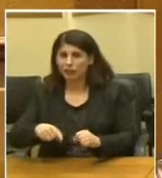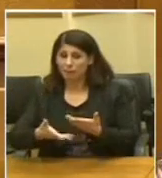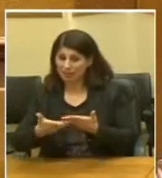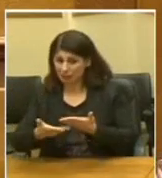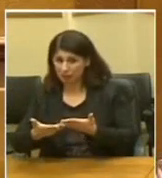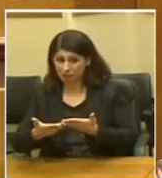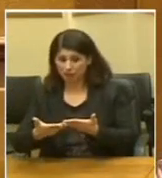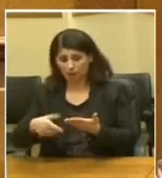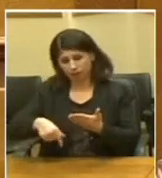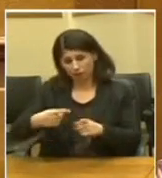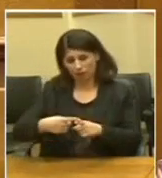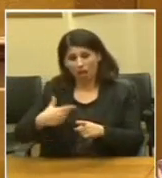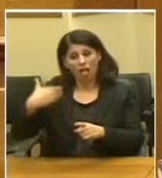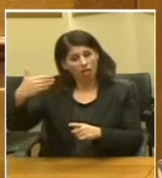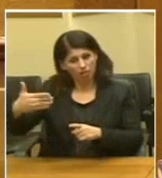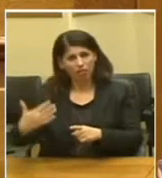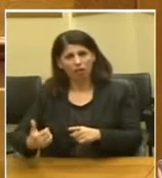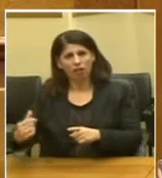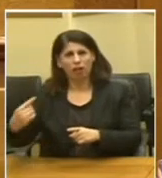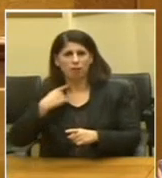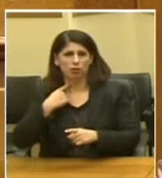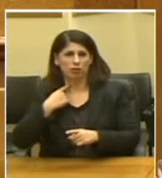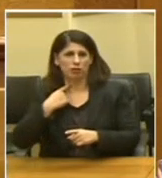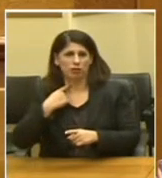επίσκεψη θα στεθεί με αποτυχία.